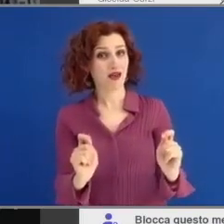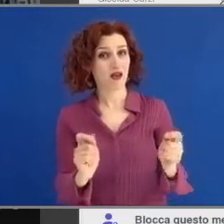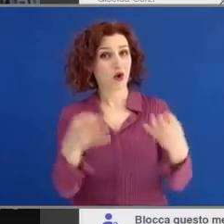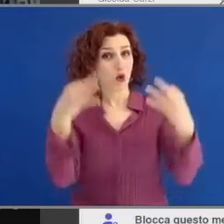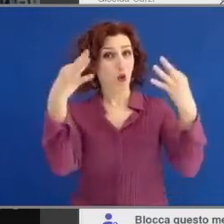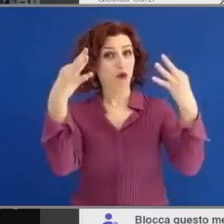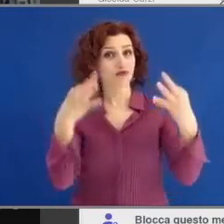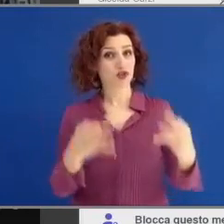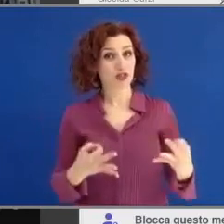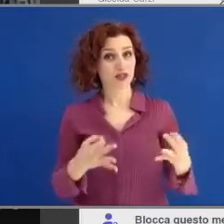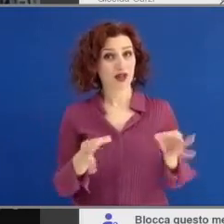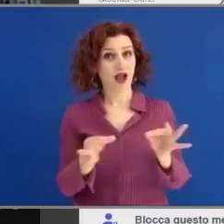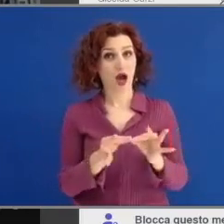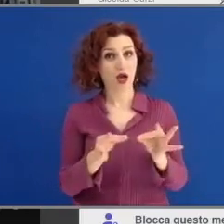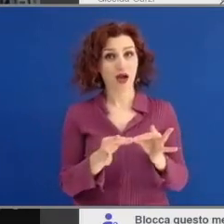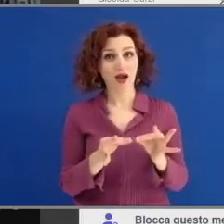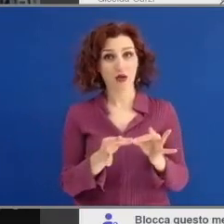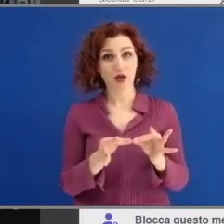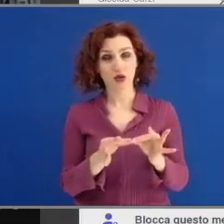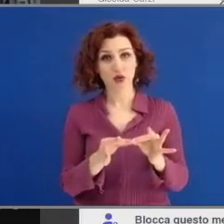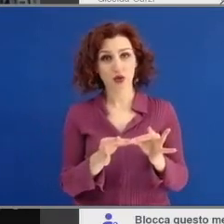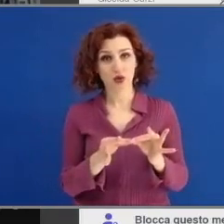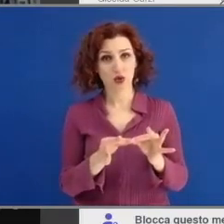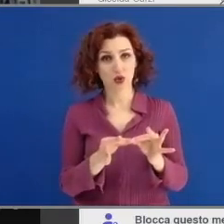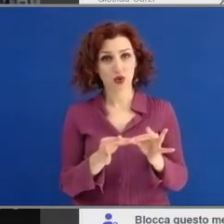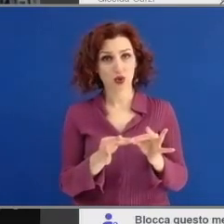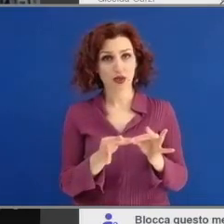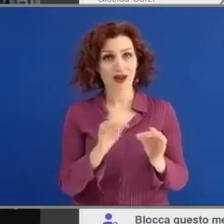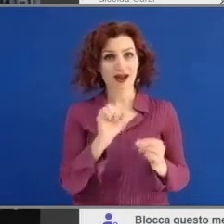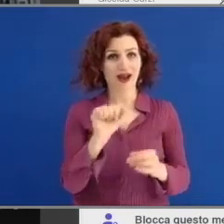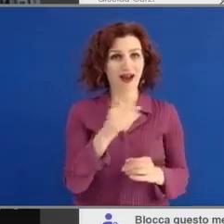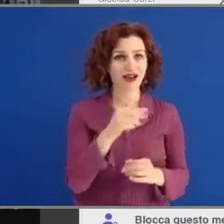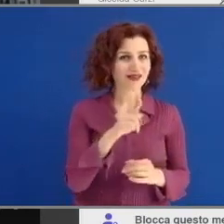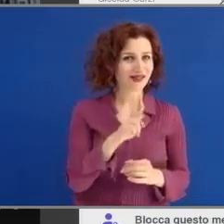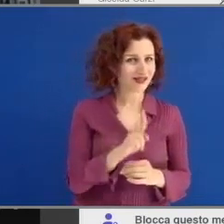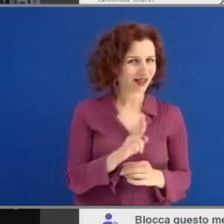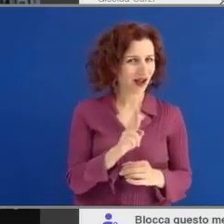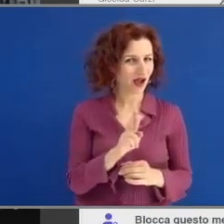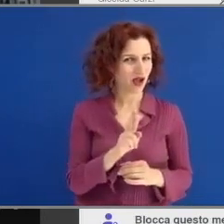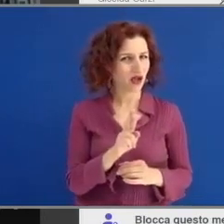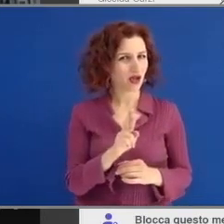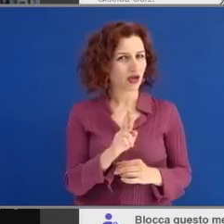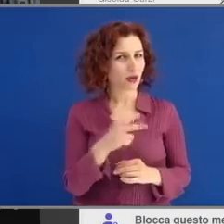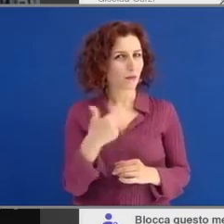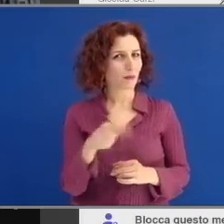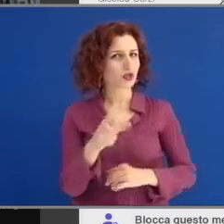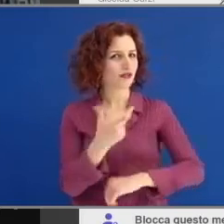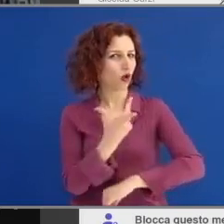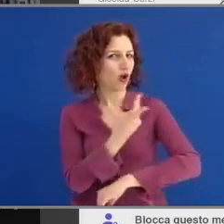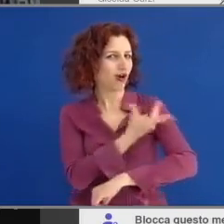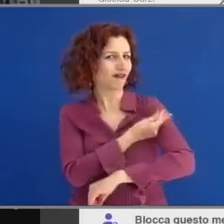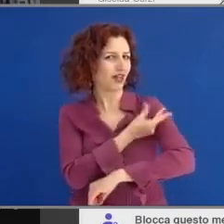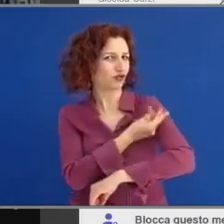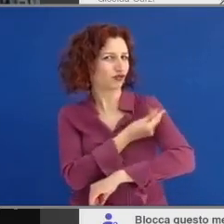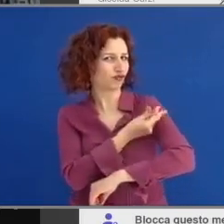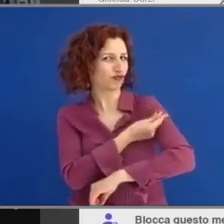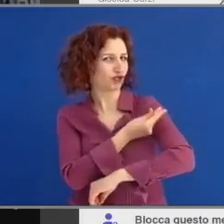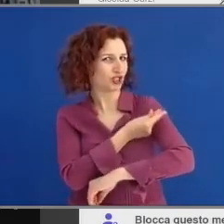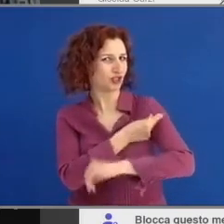l'accordo tra Catalent e AstraZeneca per la produzione del candidato vaccino contro il